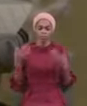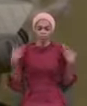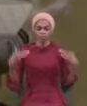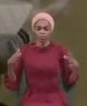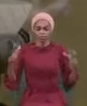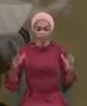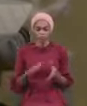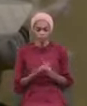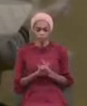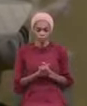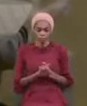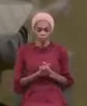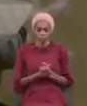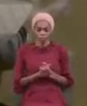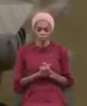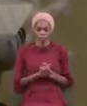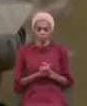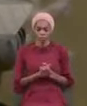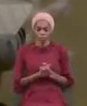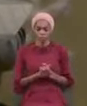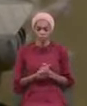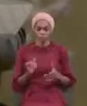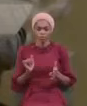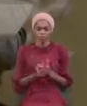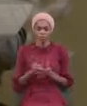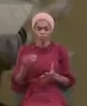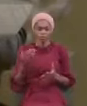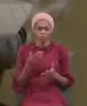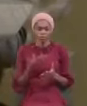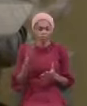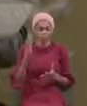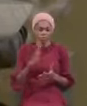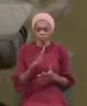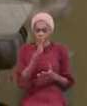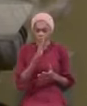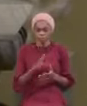réponds pas sur vous la bénédiction en